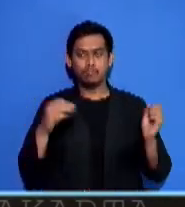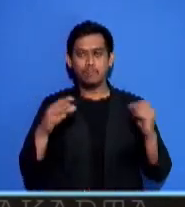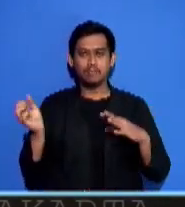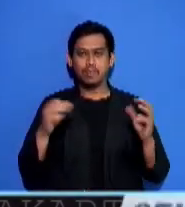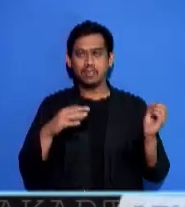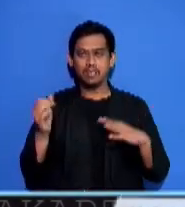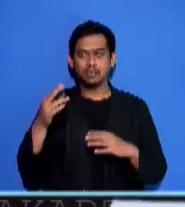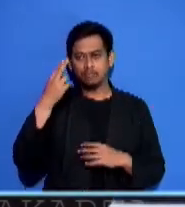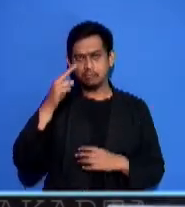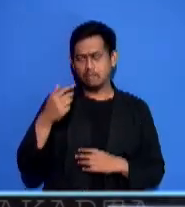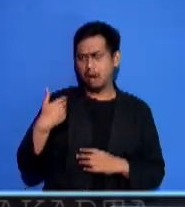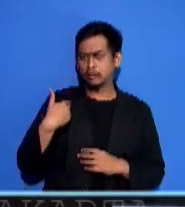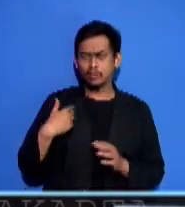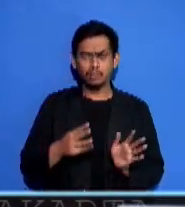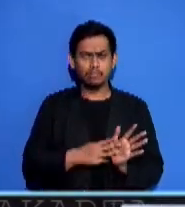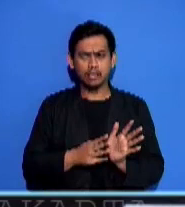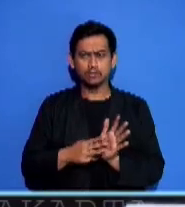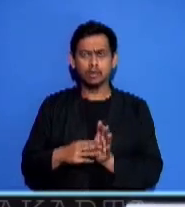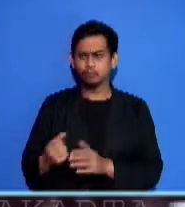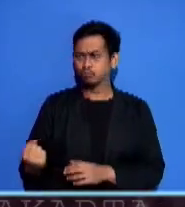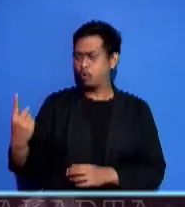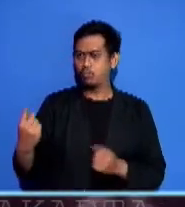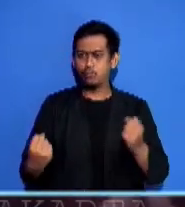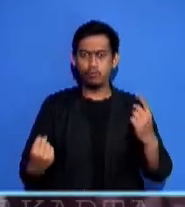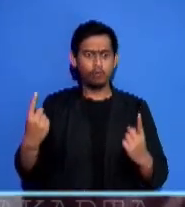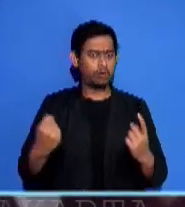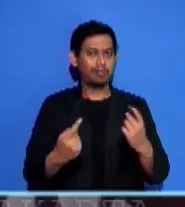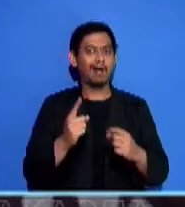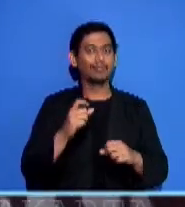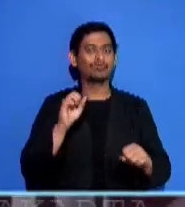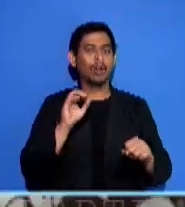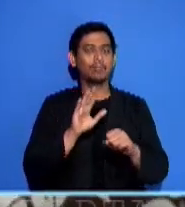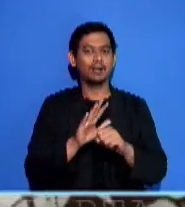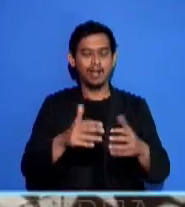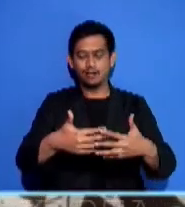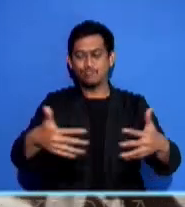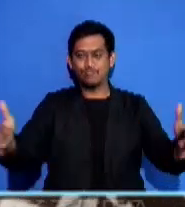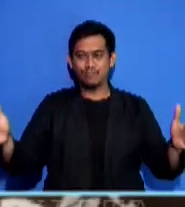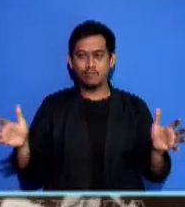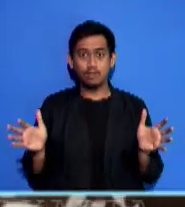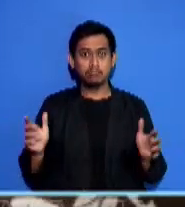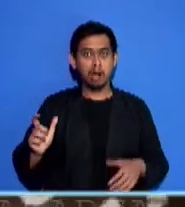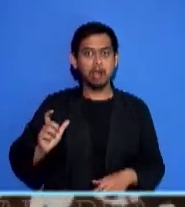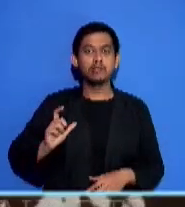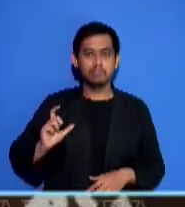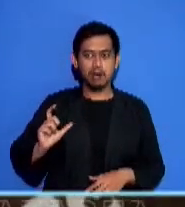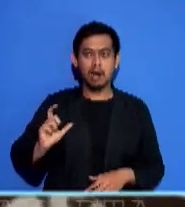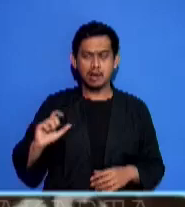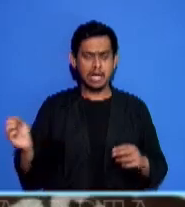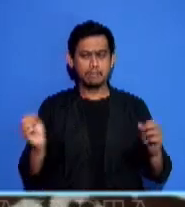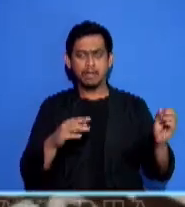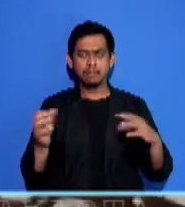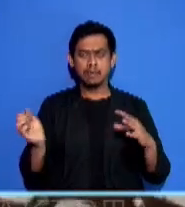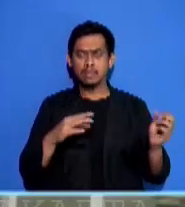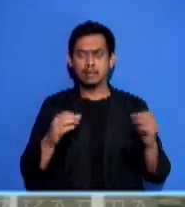selalu dipersoalkan Muhammadiyah mencontohkan soal pembahasan lahan kekayaan pejabat publik yang dibahas dalam debat ketiga